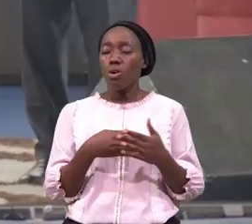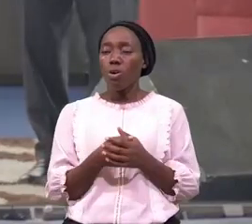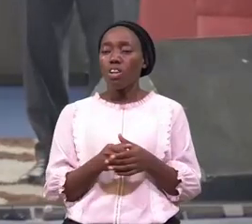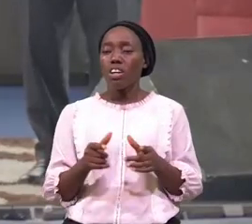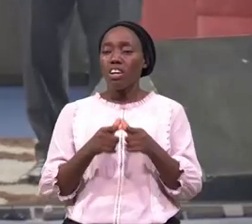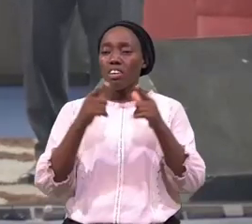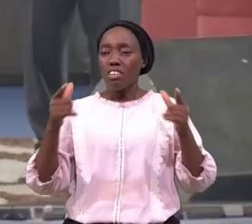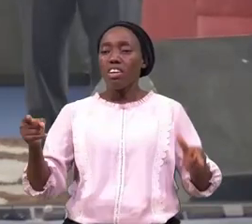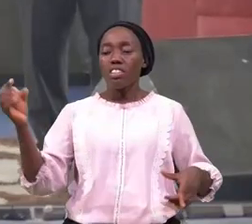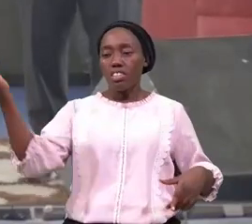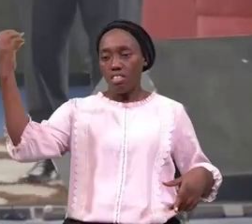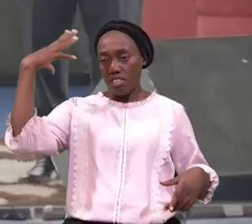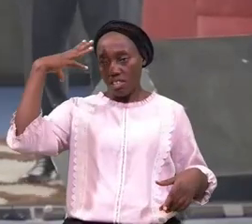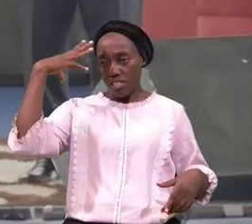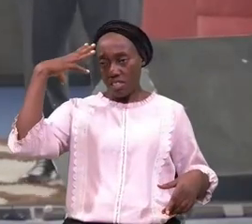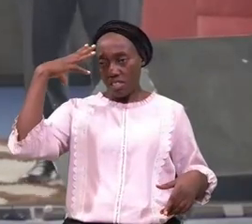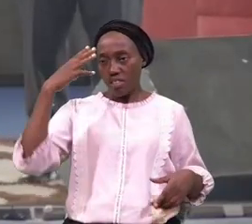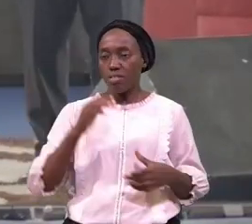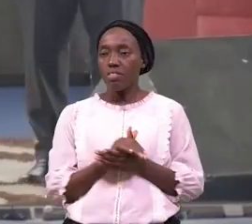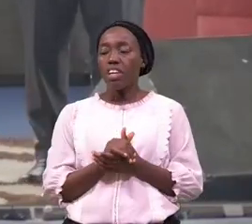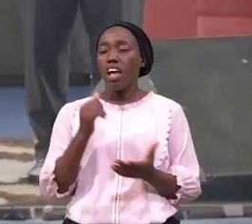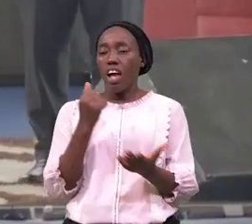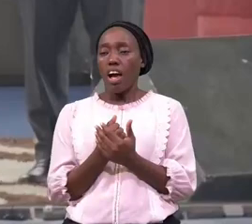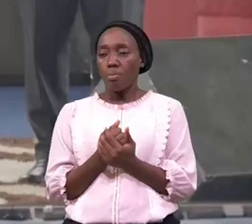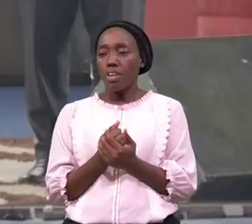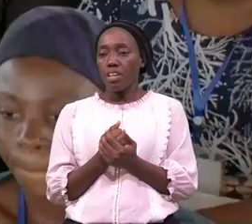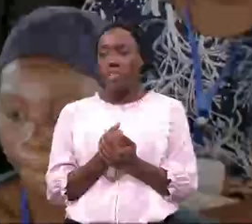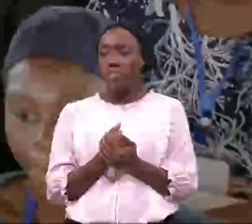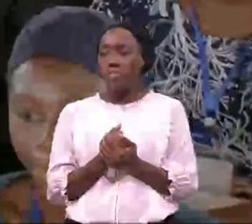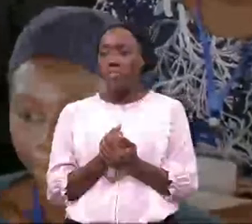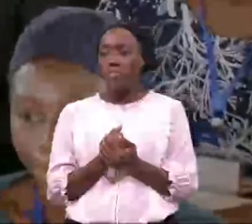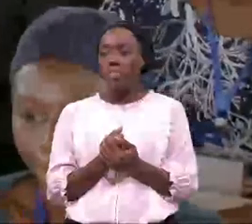Reposez sur eux tous, repose sur nous tous la grande grâce. Amen.